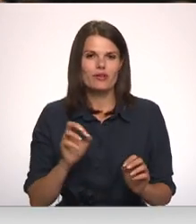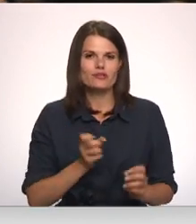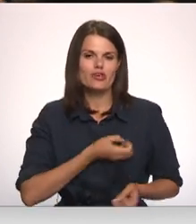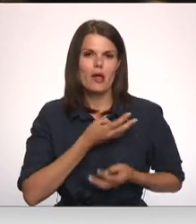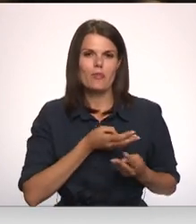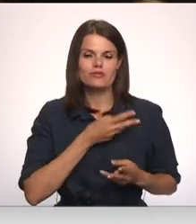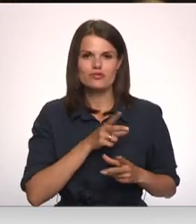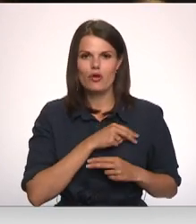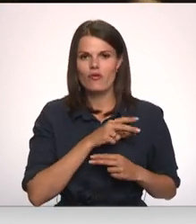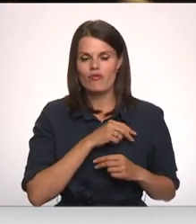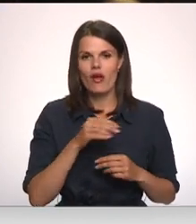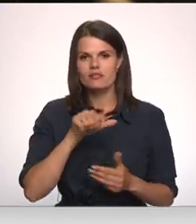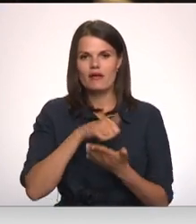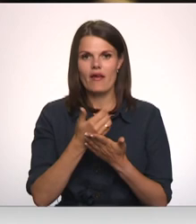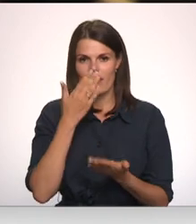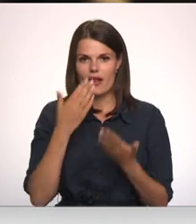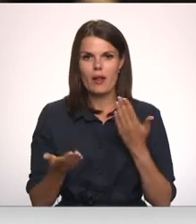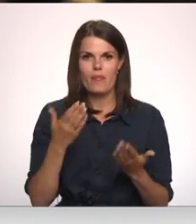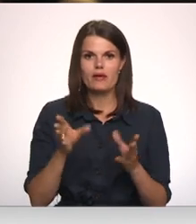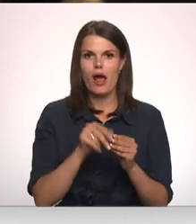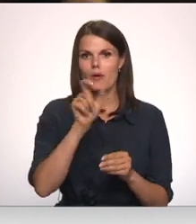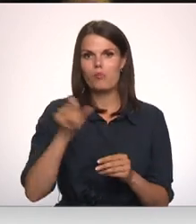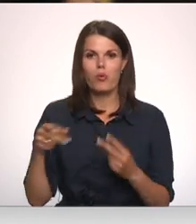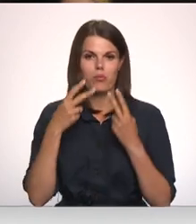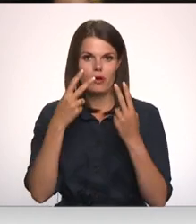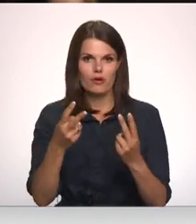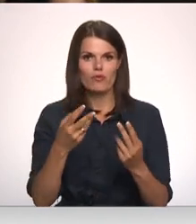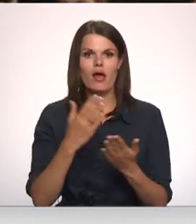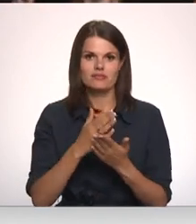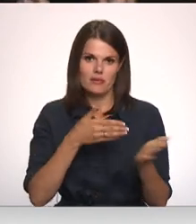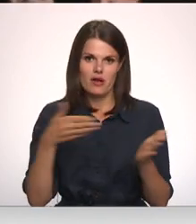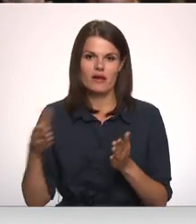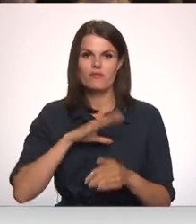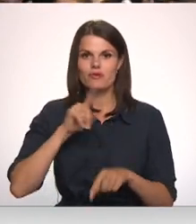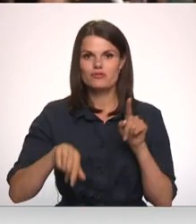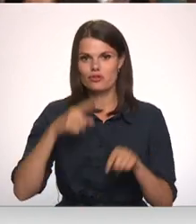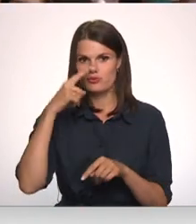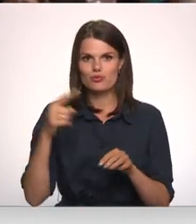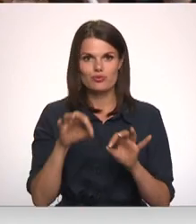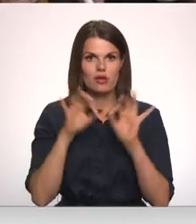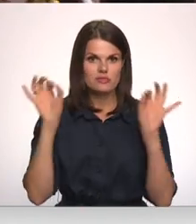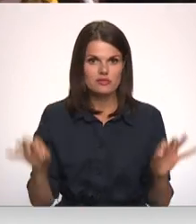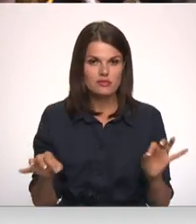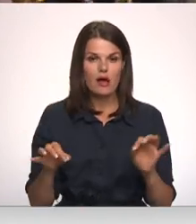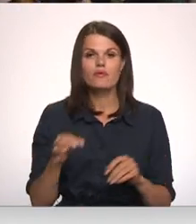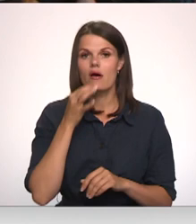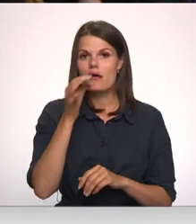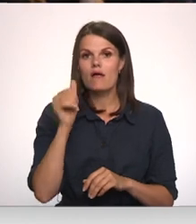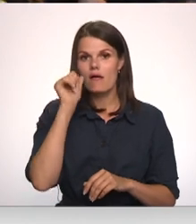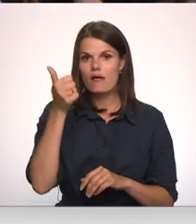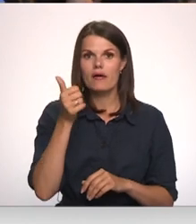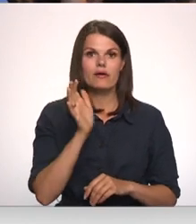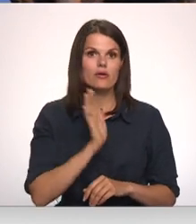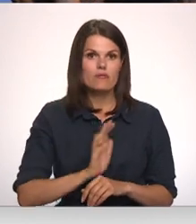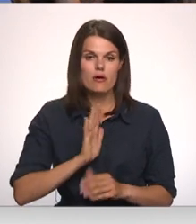nedaudz publikas no rīta tieši uzvedumam un esam gatavi pēc dažām stundām iet gaisā. Rītā gaidāms arī lielais tā